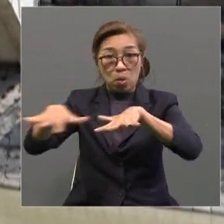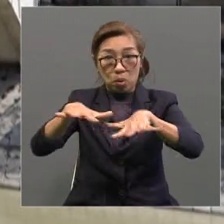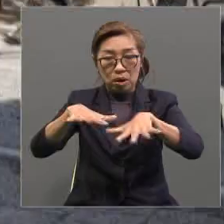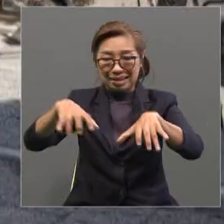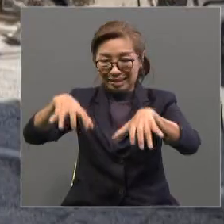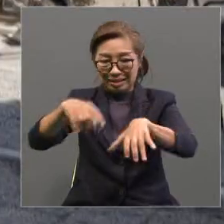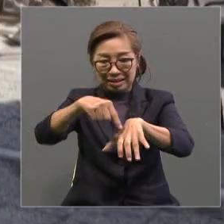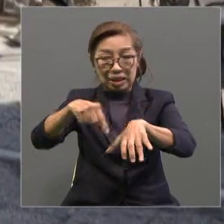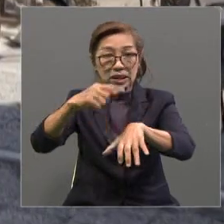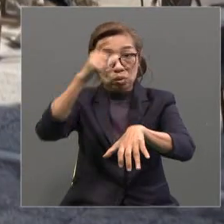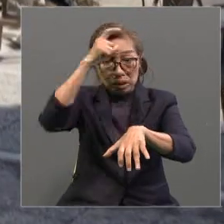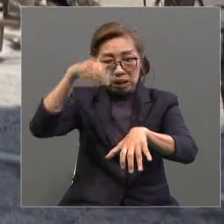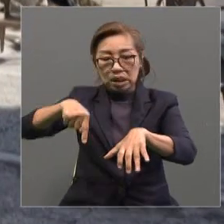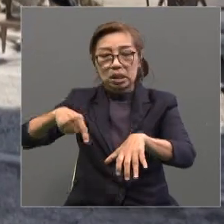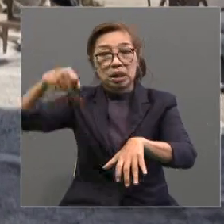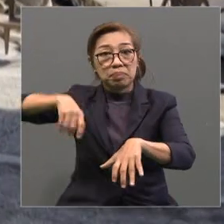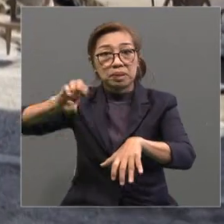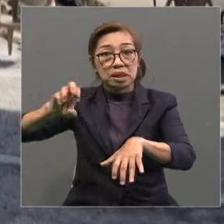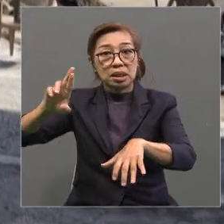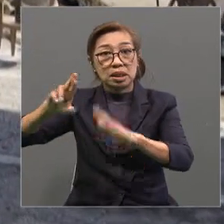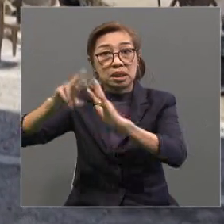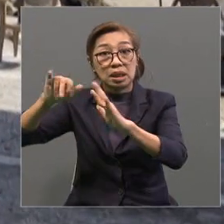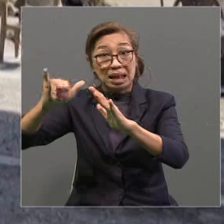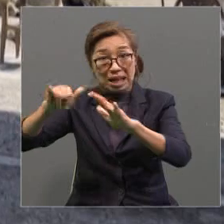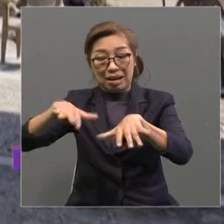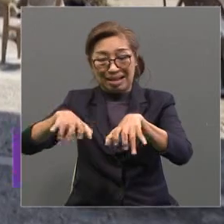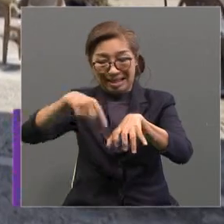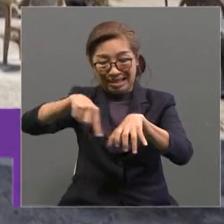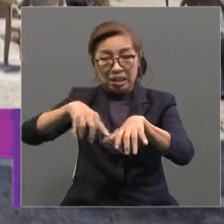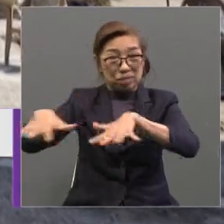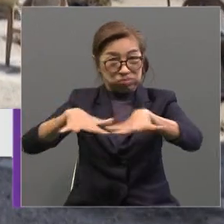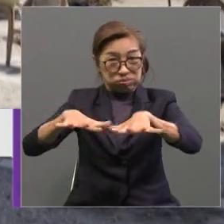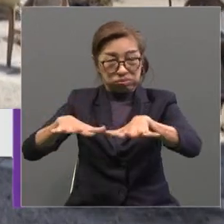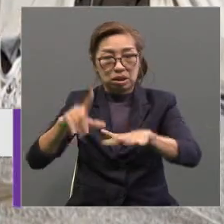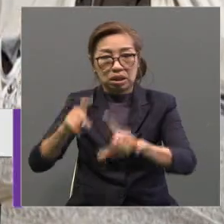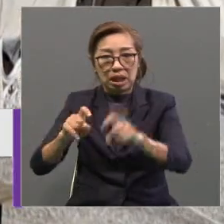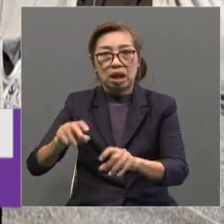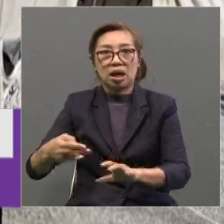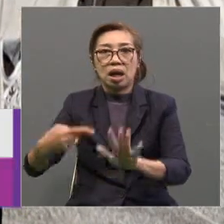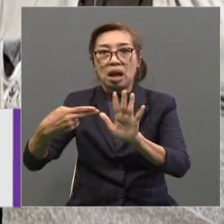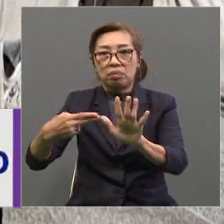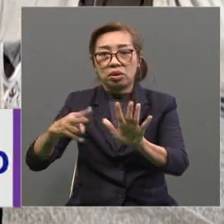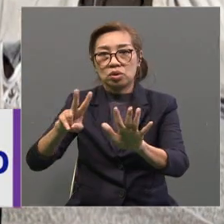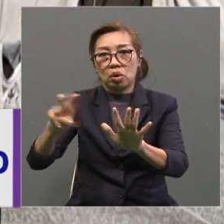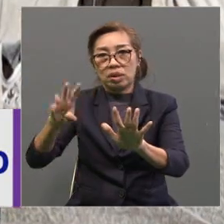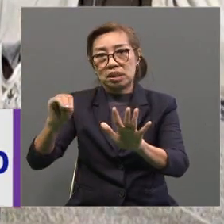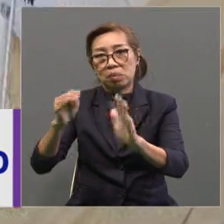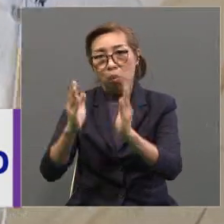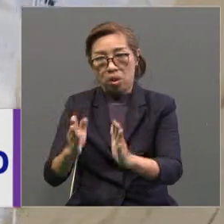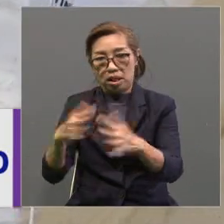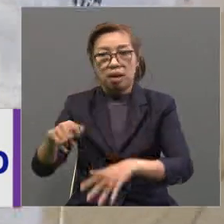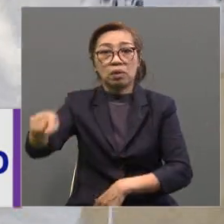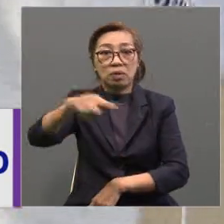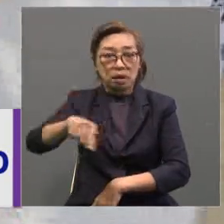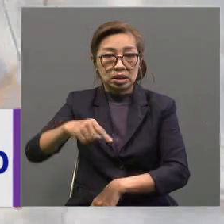ชายแดนตุรกีกับซีเรียตอนนี้ตัวเลขเกินกว่า 50,000คนแล้วนะครับมาเป็น5240คนใน